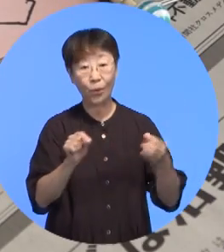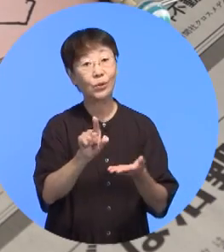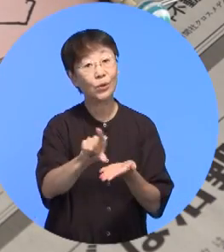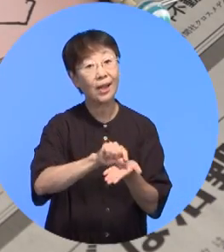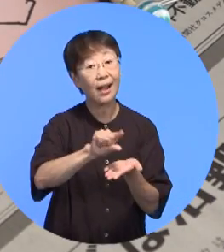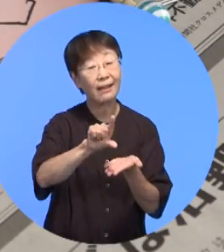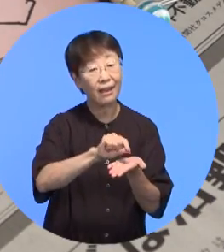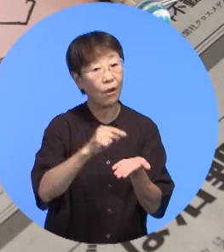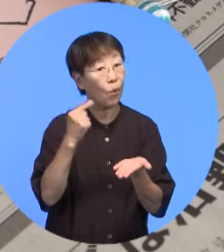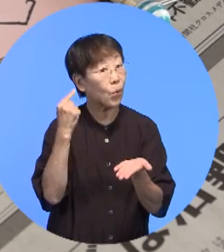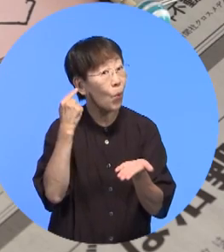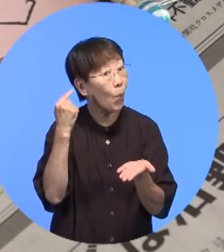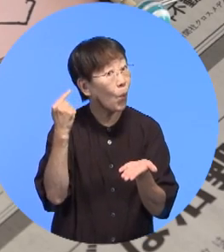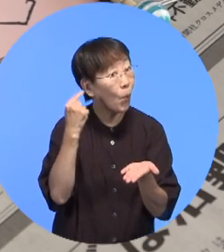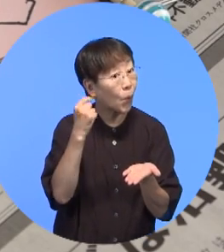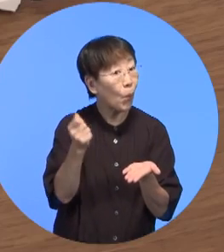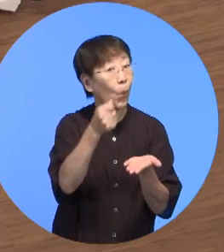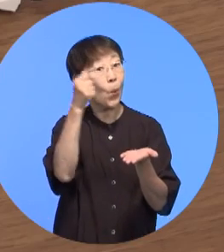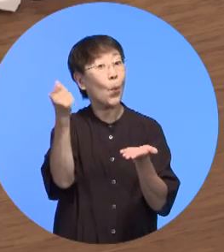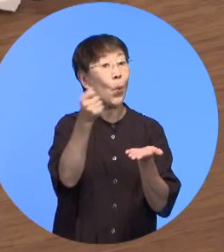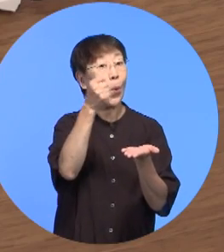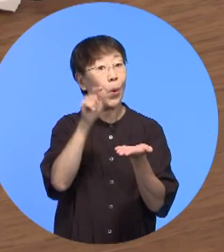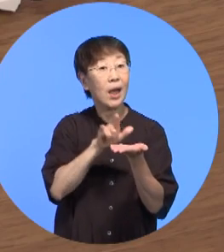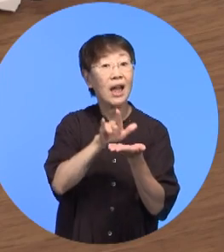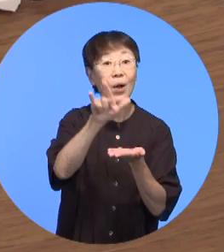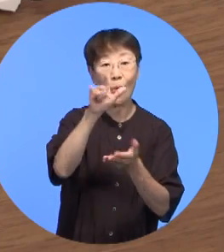ら飛ぶ飛行機作りに挑戦しました。